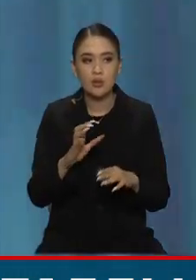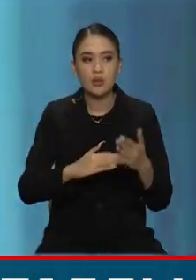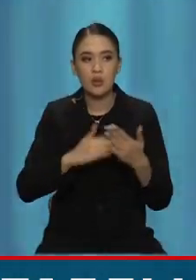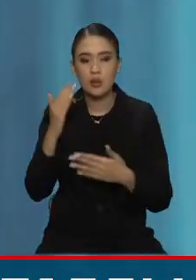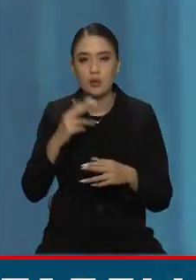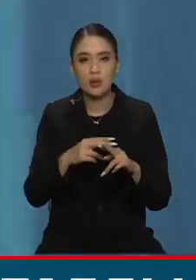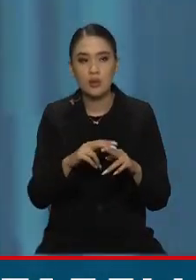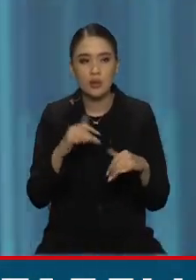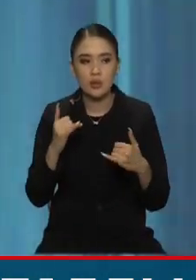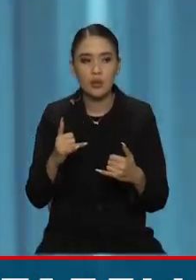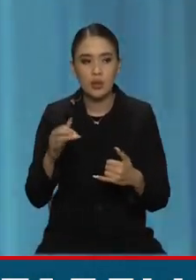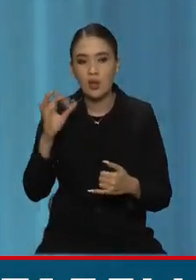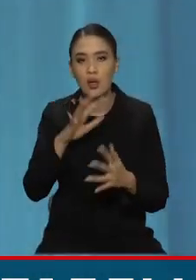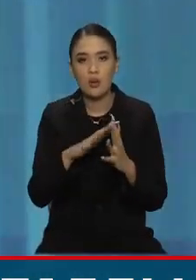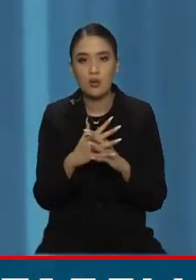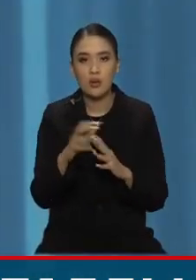лауазымы бұл ауыл әкімі.